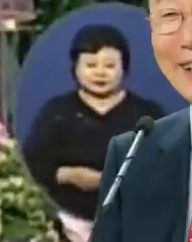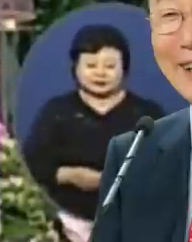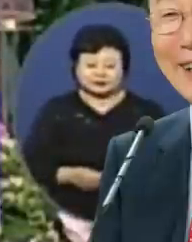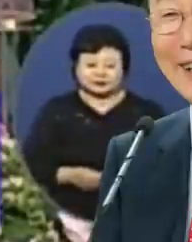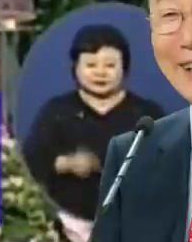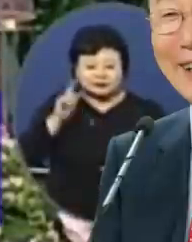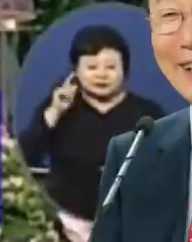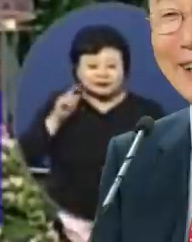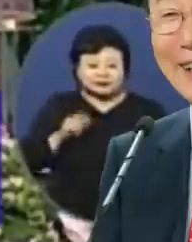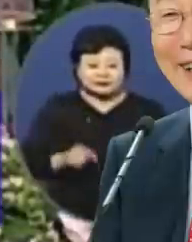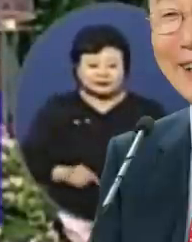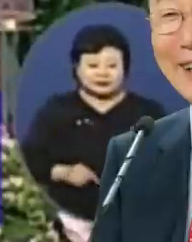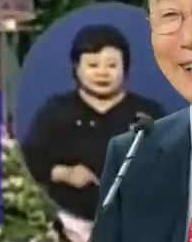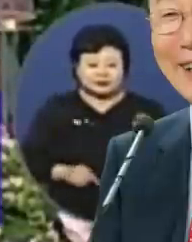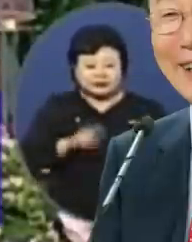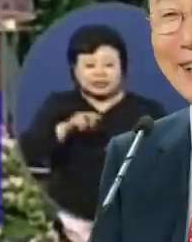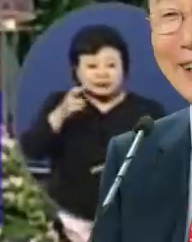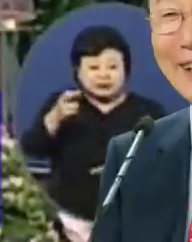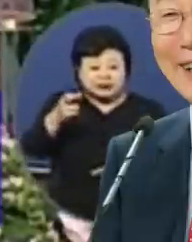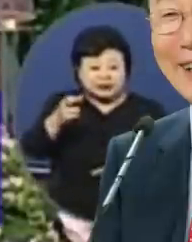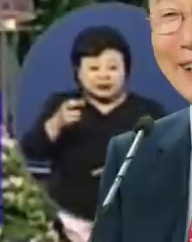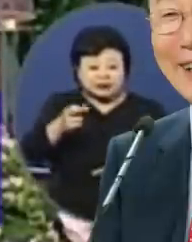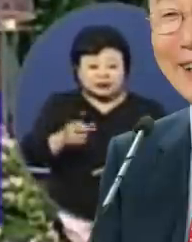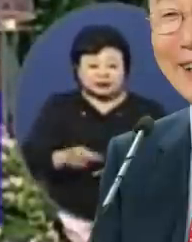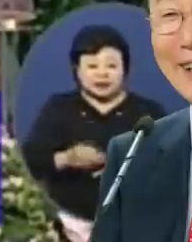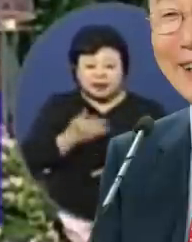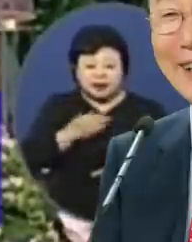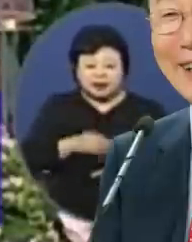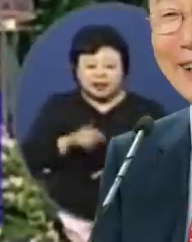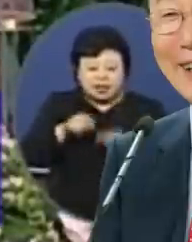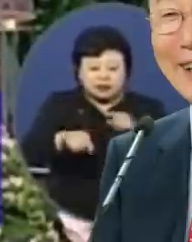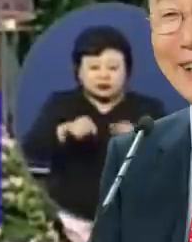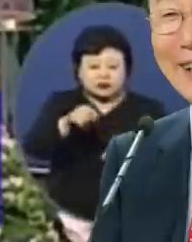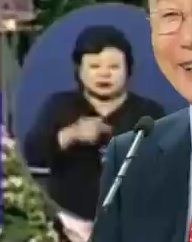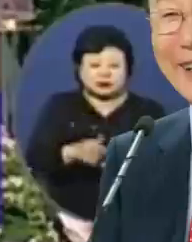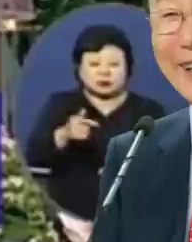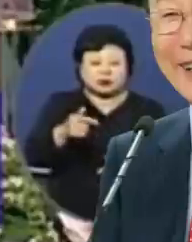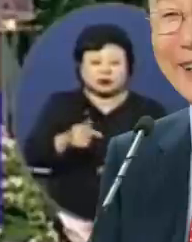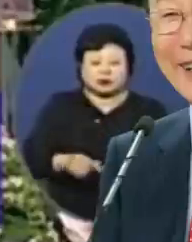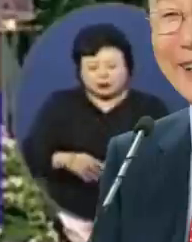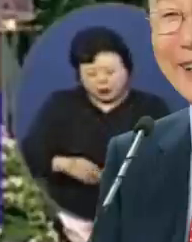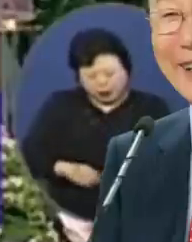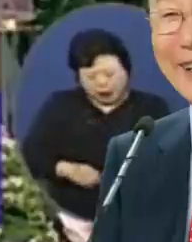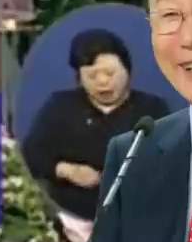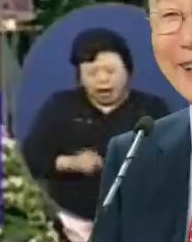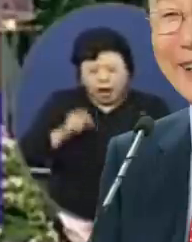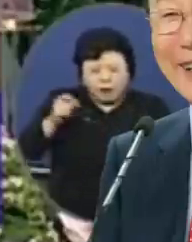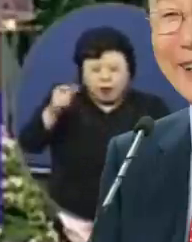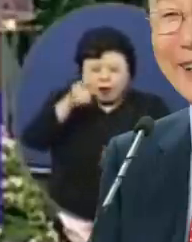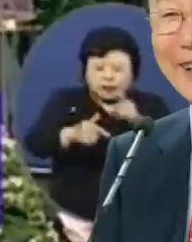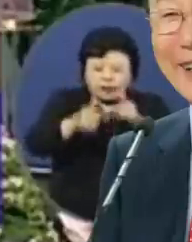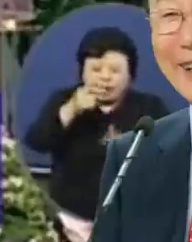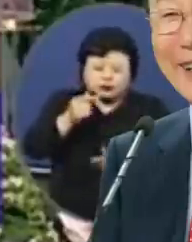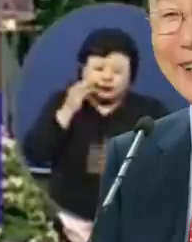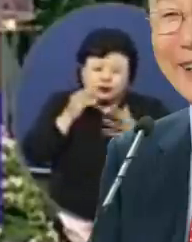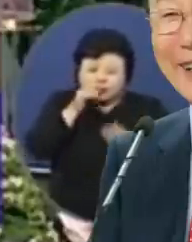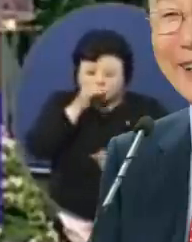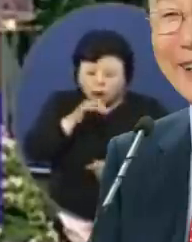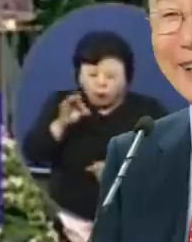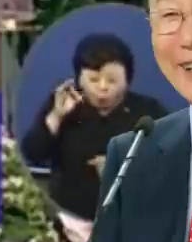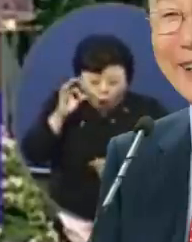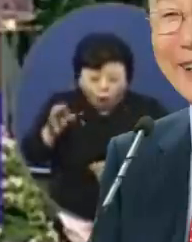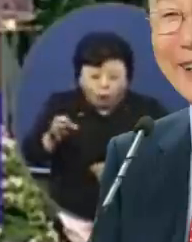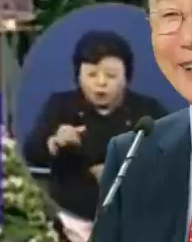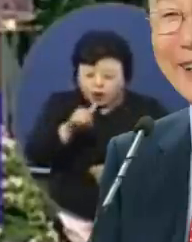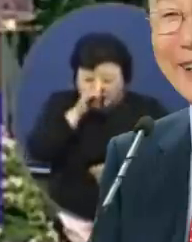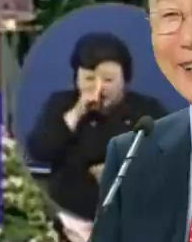베다니에서 나왔을 때 예수께서 시장하신지라 멀리서 잎사귀 있는 한 나무과 무화과를 보시고 혹 그 나무에 무엇이